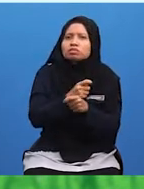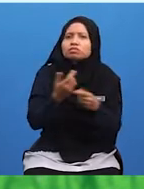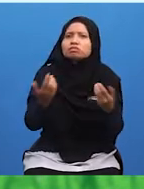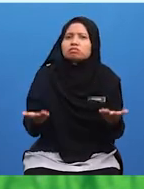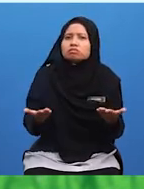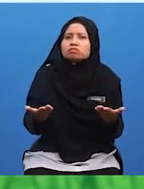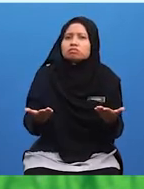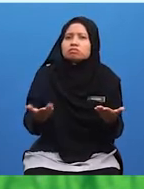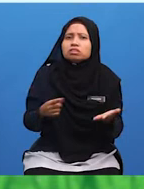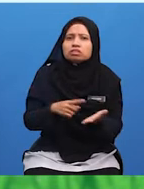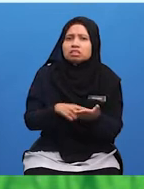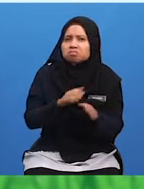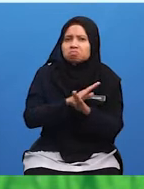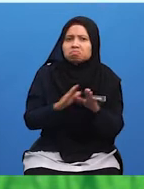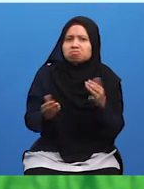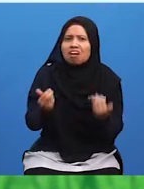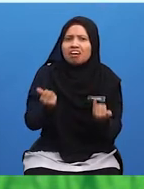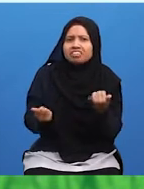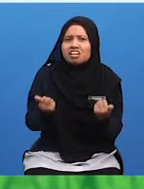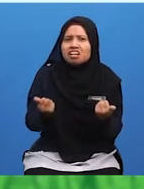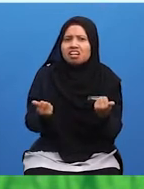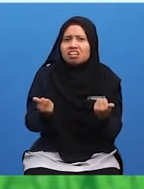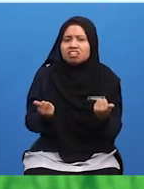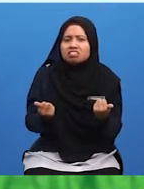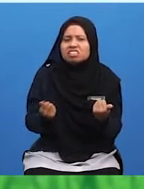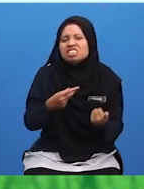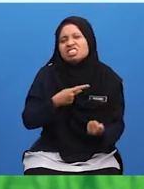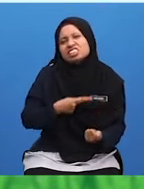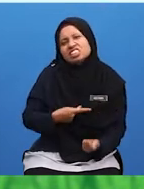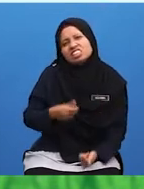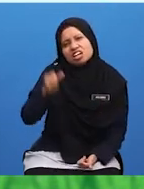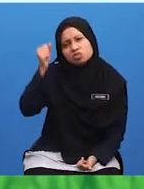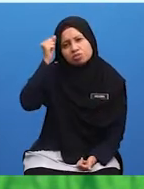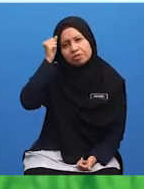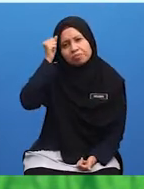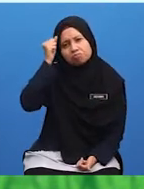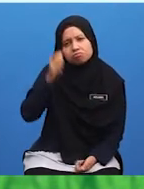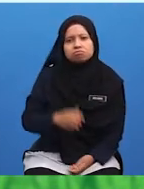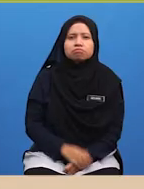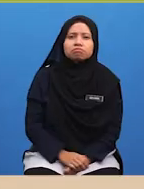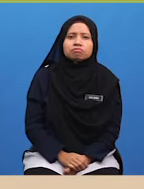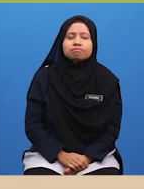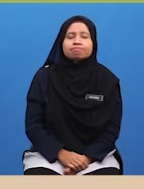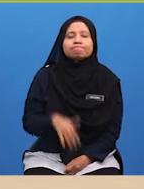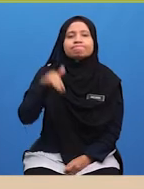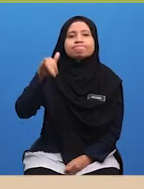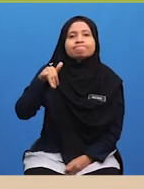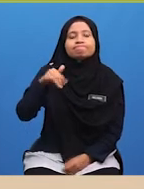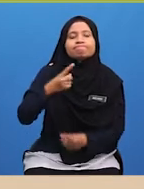tugasan. Ini tidak adil, cikgu. Kesian Suhaimi.